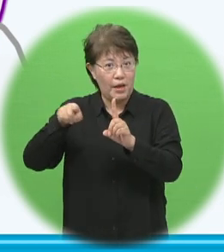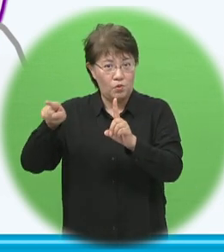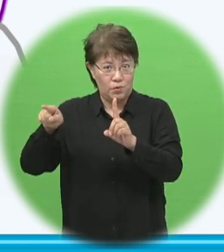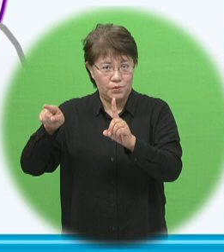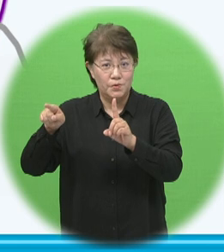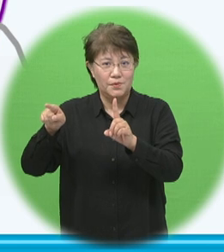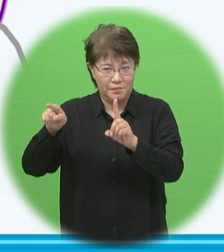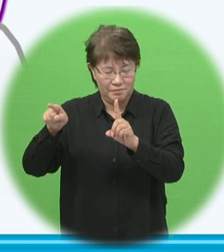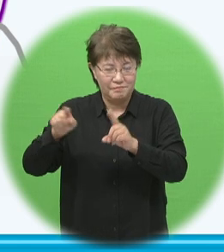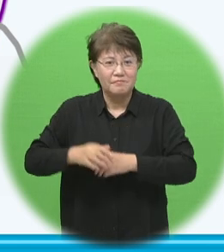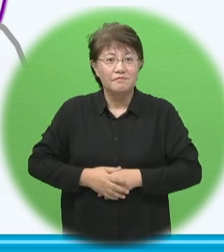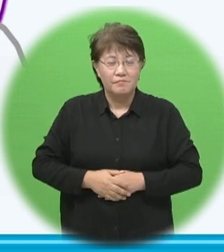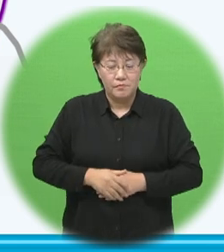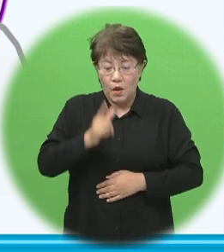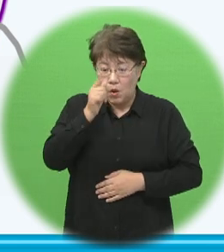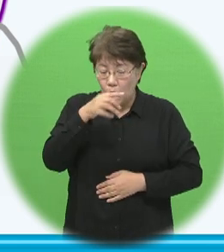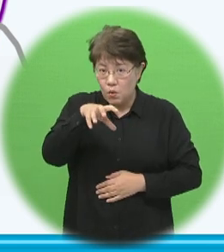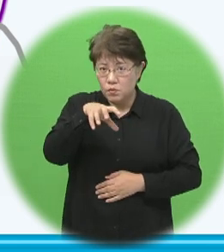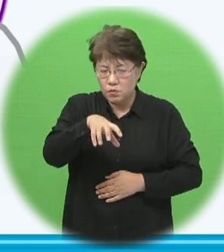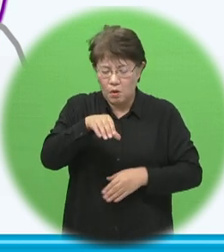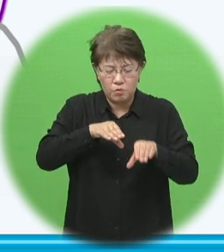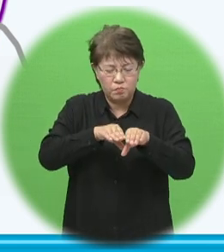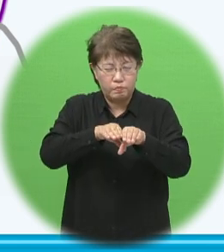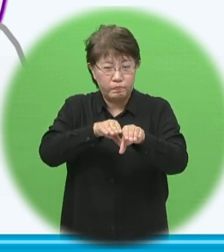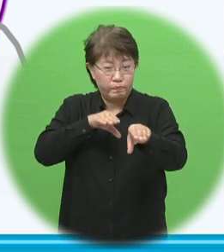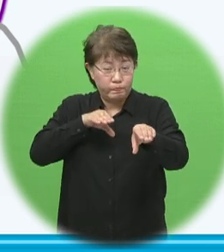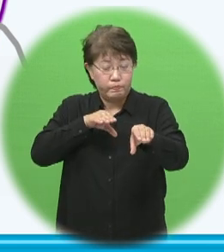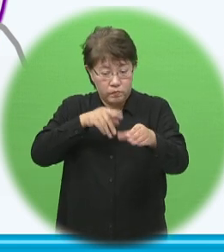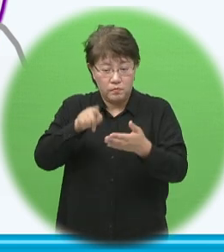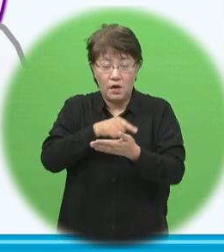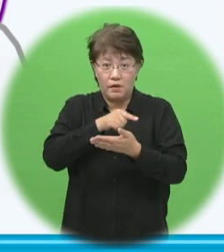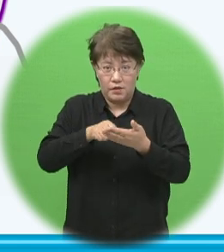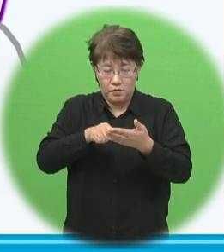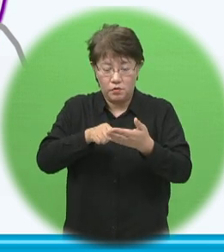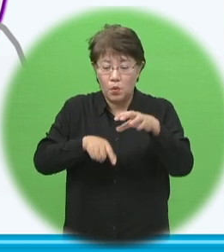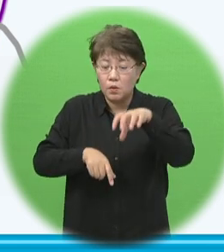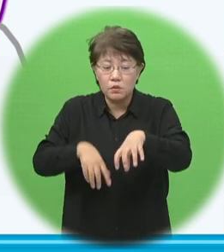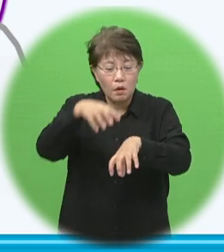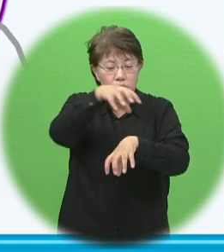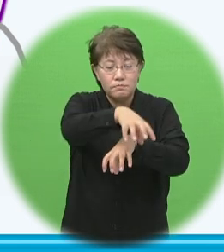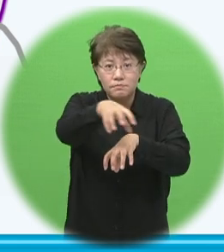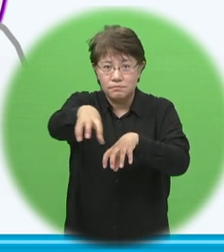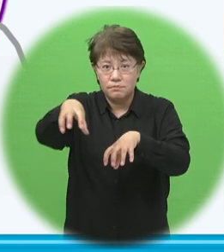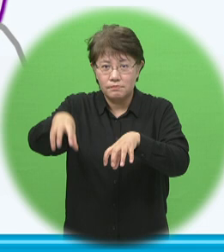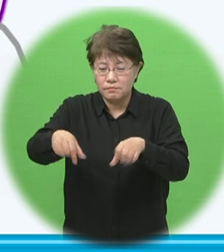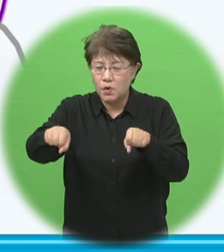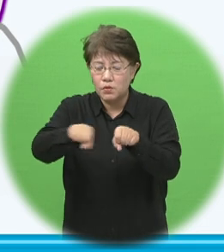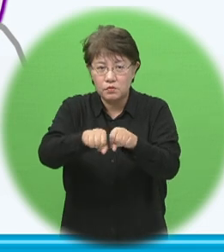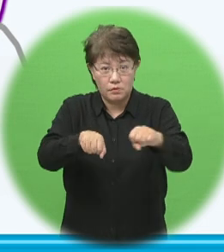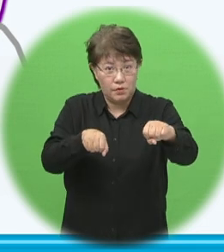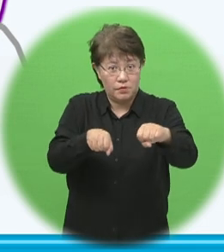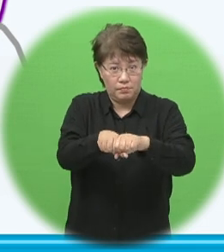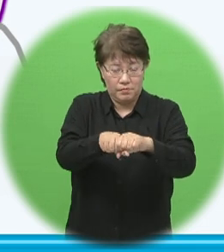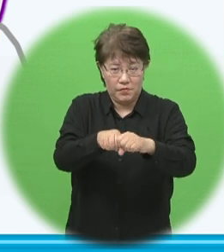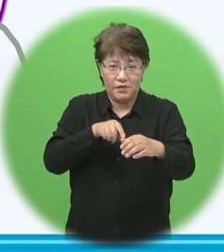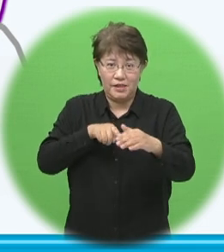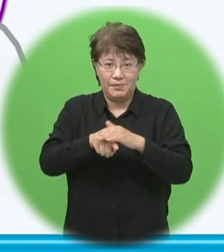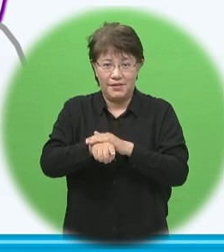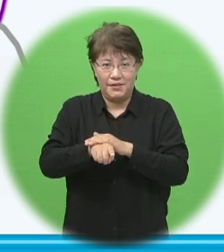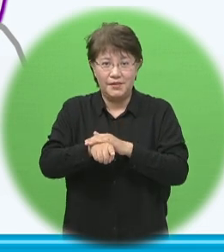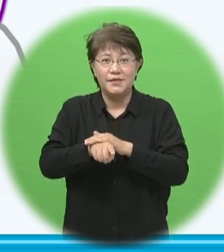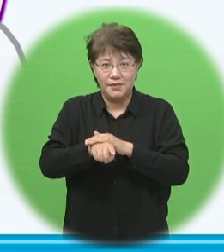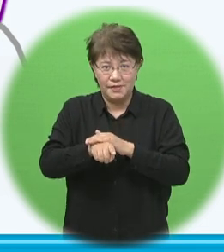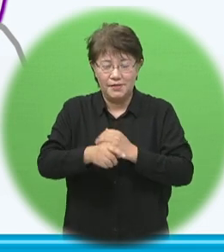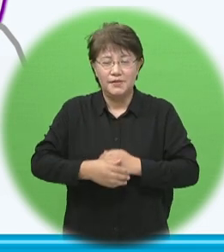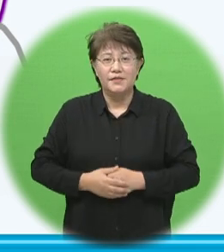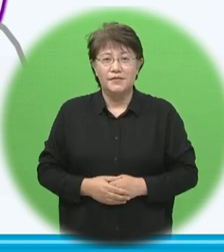。甲府都市圏における交通の円滑化と甲府市と周辺地域の連絡を強化するため建設が